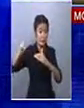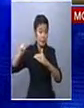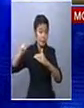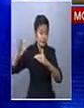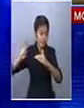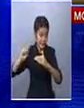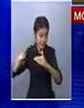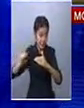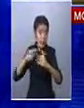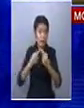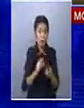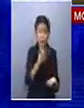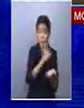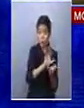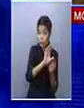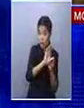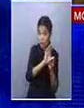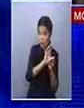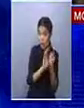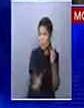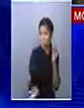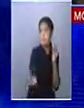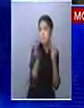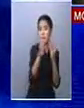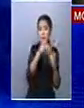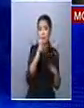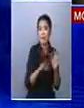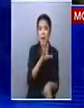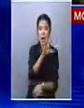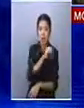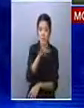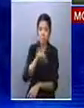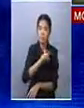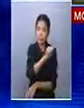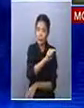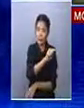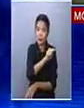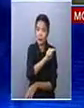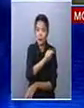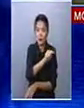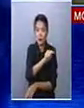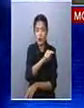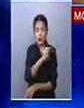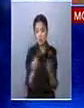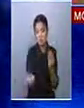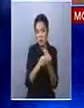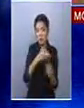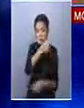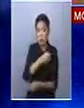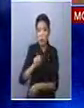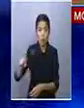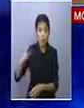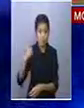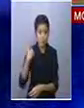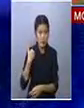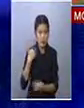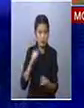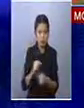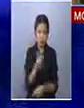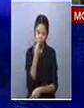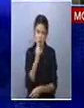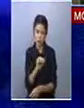าตัวกองทุนตรงนี้ ETF เนี่ยมีการปรับตัวเพิ่มขึ้นประมาณ 50% ซึ่งก็ถือว่าแรงกว่าดัชนีซะอีกซึ่งตรงนี้เป็นการ tracking ที่ไม่ดีแต่ว่าอ